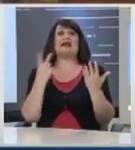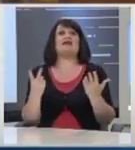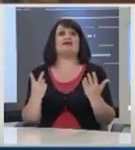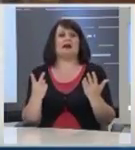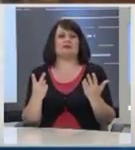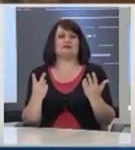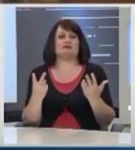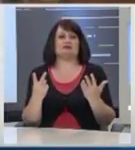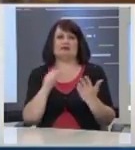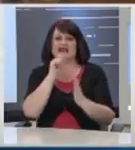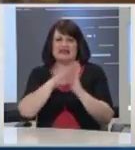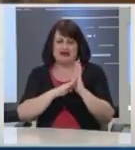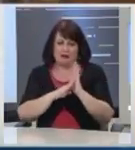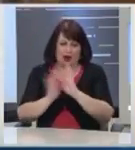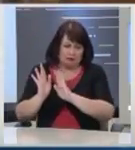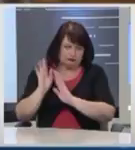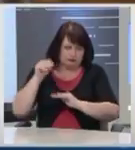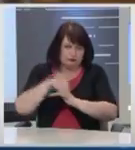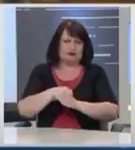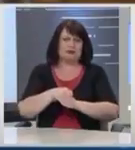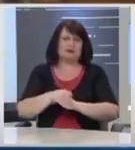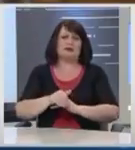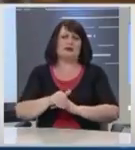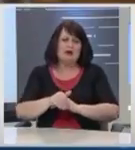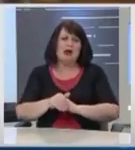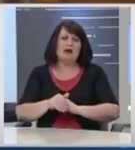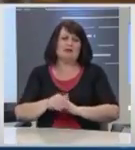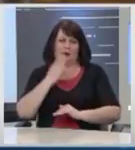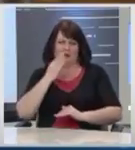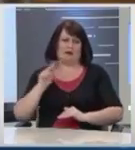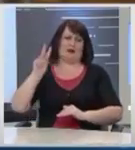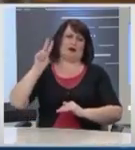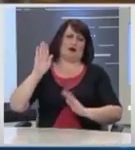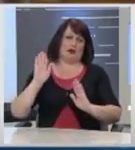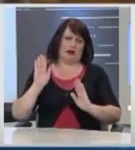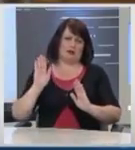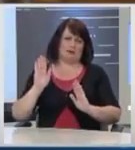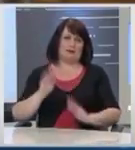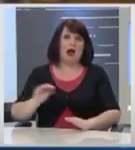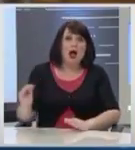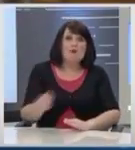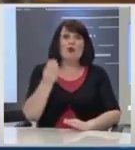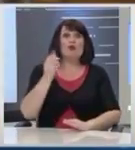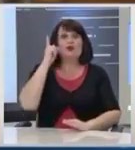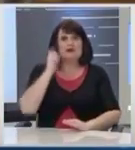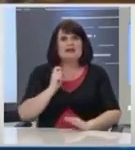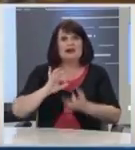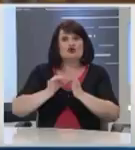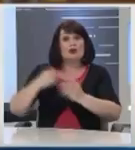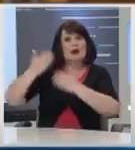ο τόπος και γνωρίζει αυτός ο λαός πόθεν, από πού προέρχεται